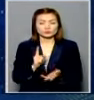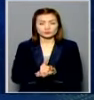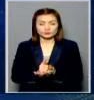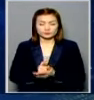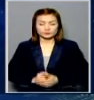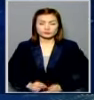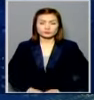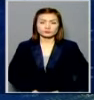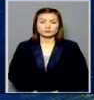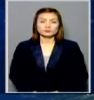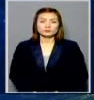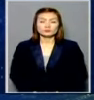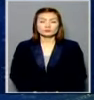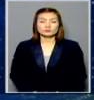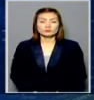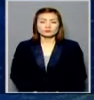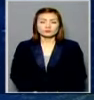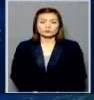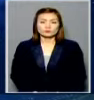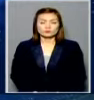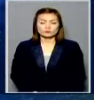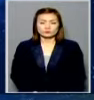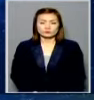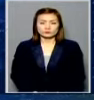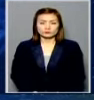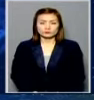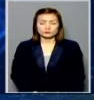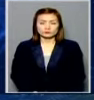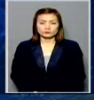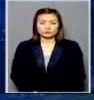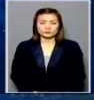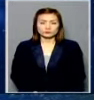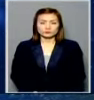жолдарын қарастырса дейді. Торғын Жортабай, Әлихан Хайдар, жаңалық қызметі.